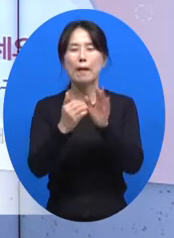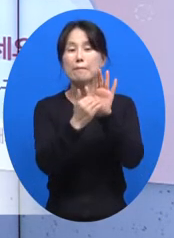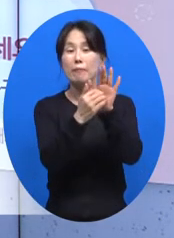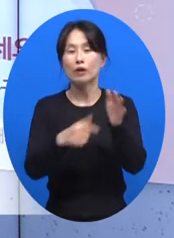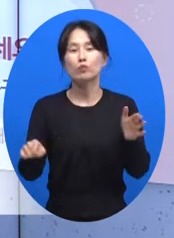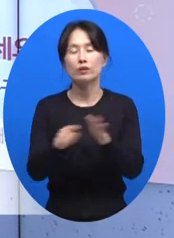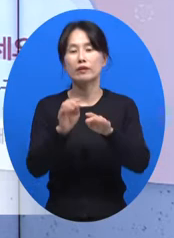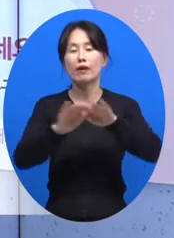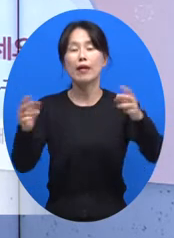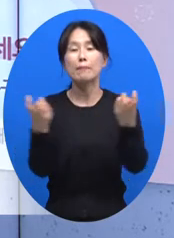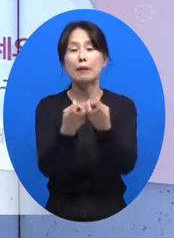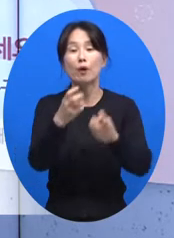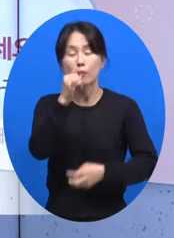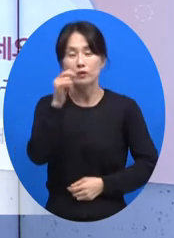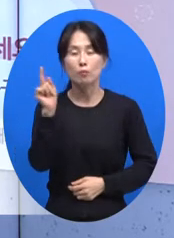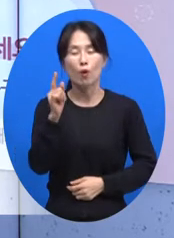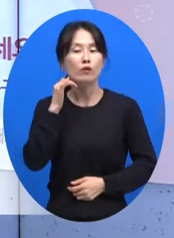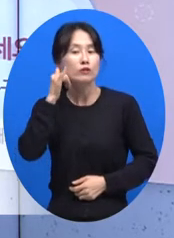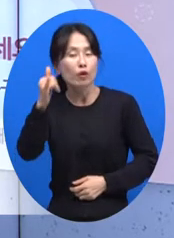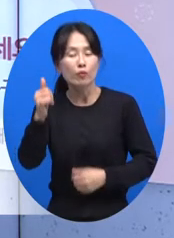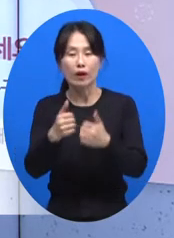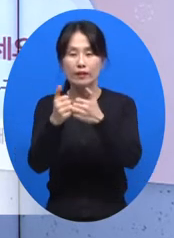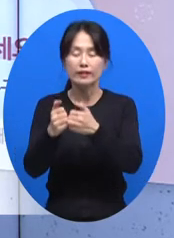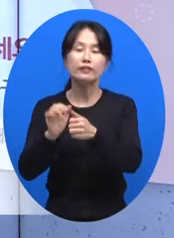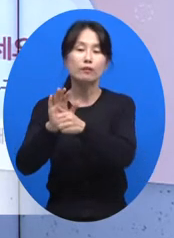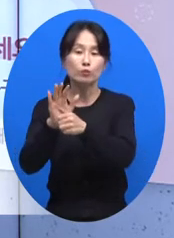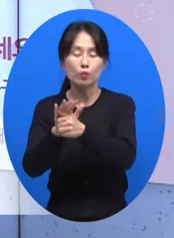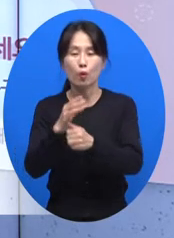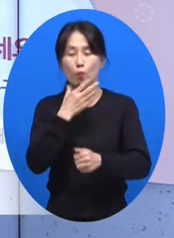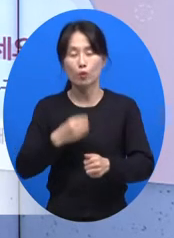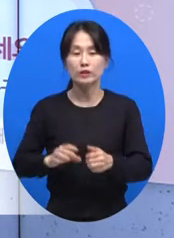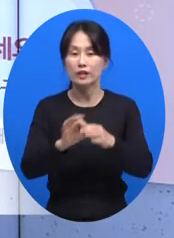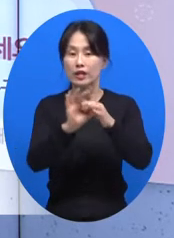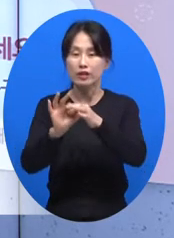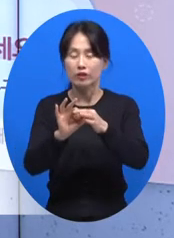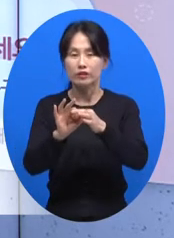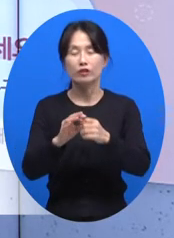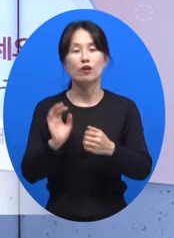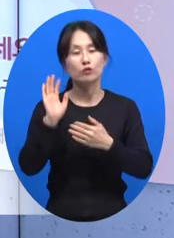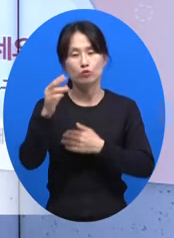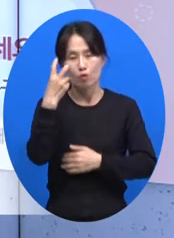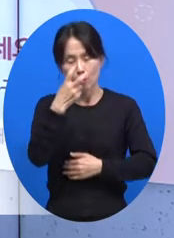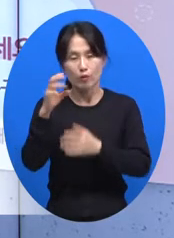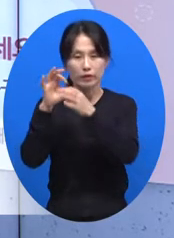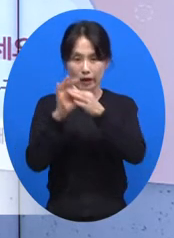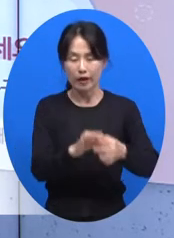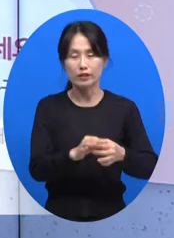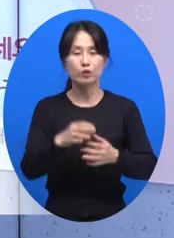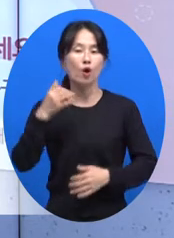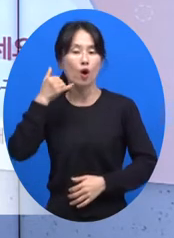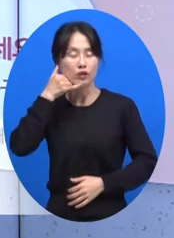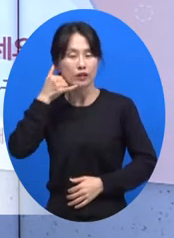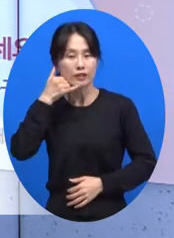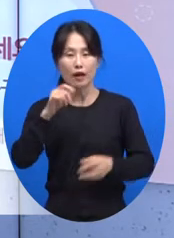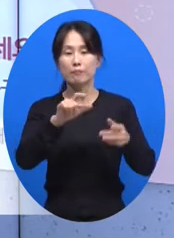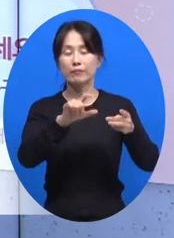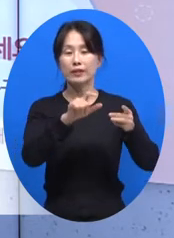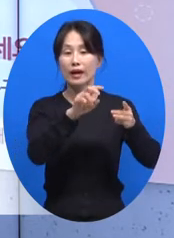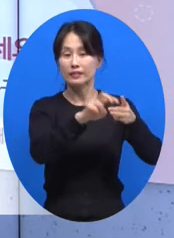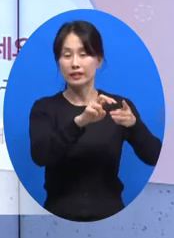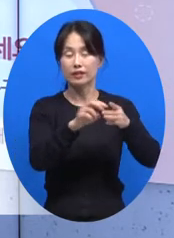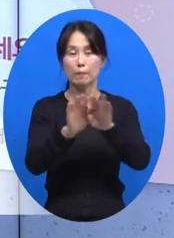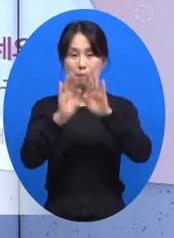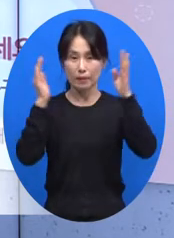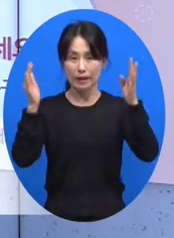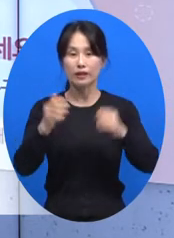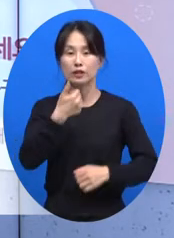마련했습니다. 전화 한 통만으로 긴급 상담과 복지 지원 연계, 사후 관리까지 받을 수 있는 전문 상담 콜센터가 문을 열었습니다.